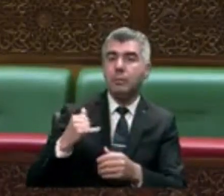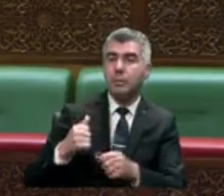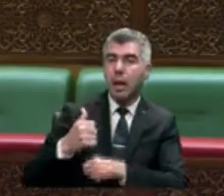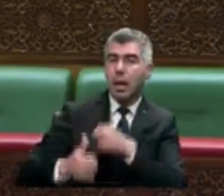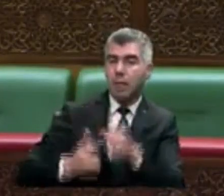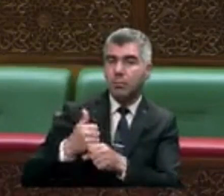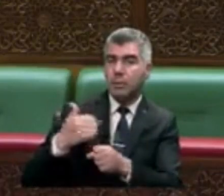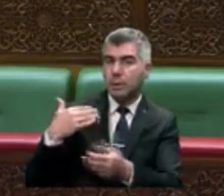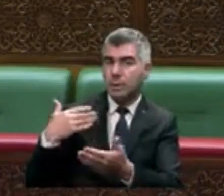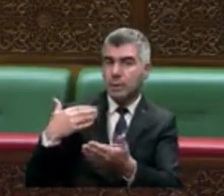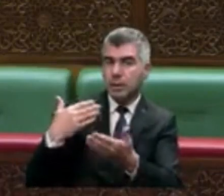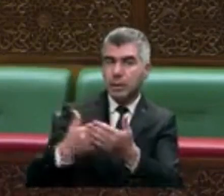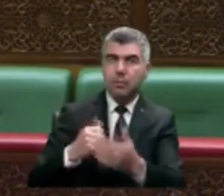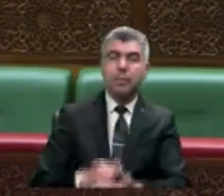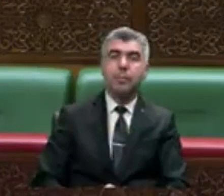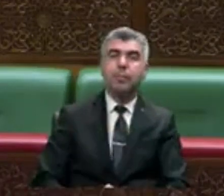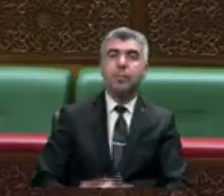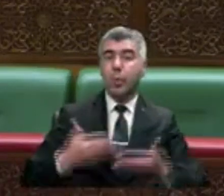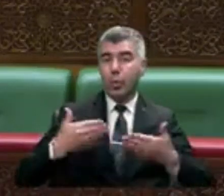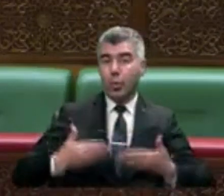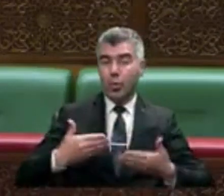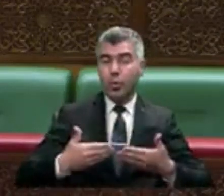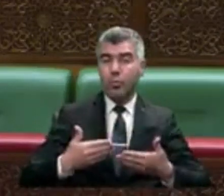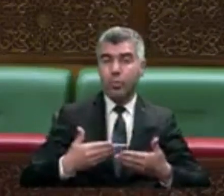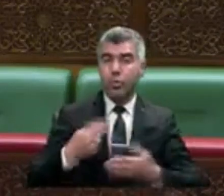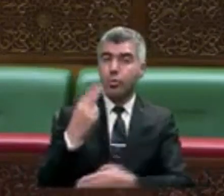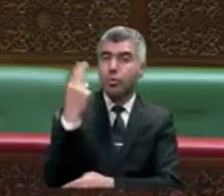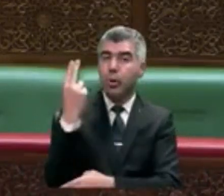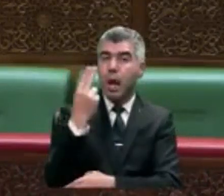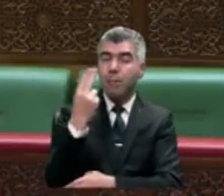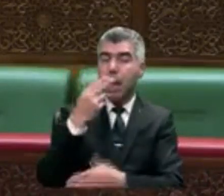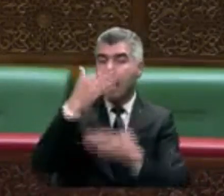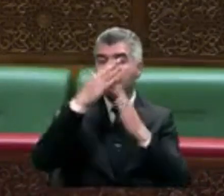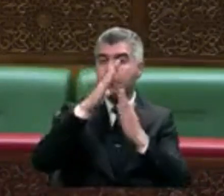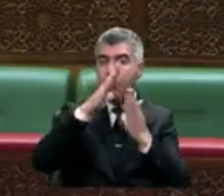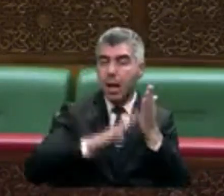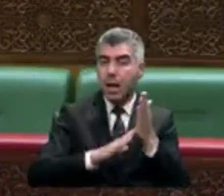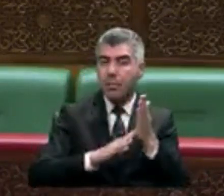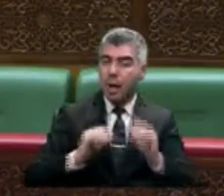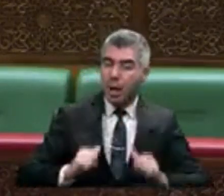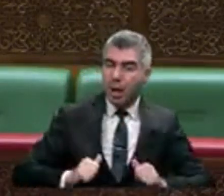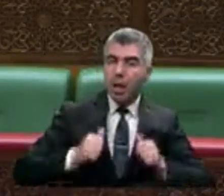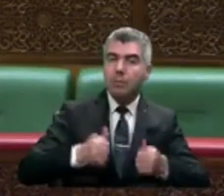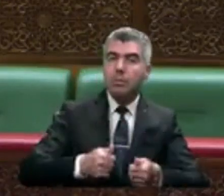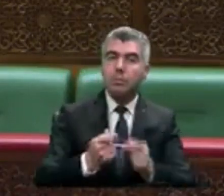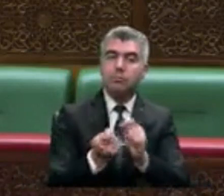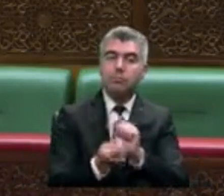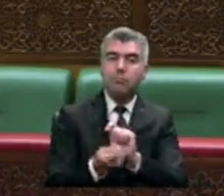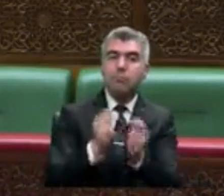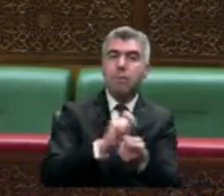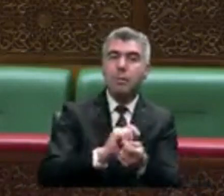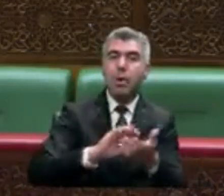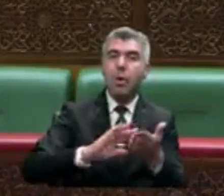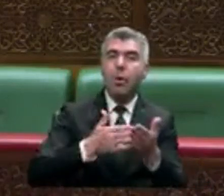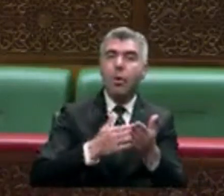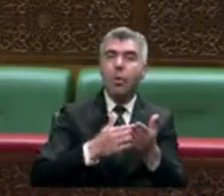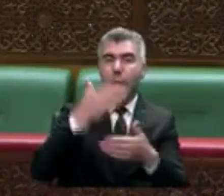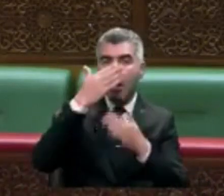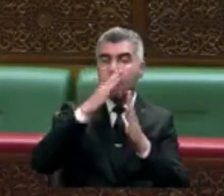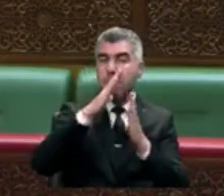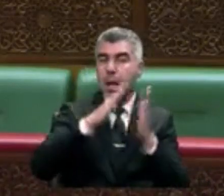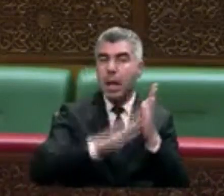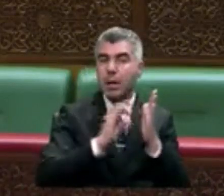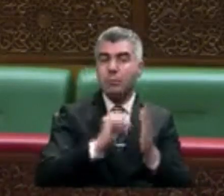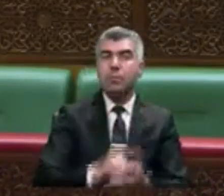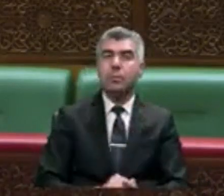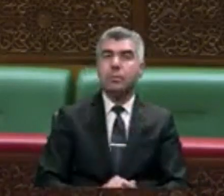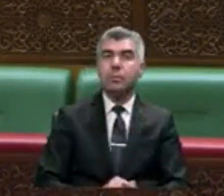الجامعه المغربيه اليوم مطالبه لتكون في قلب الركب ومسار التحول البير الذي تعرفه بلادنا